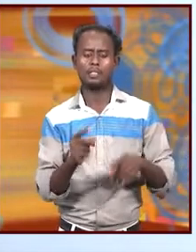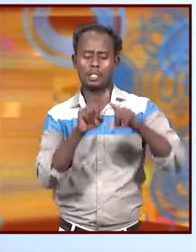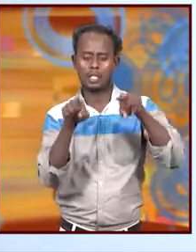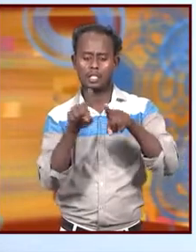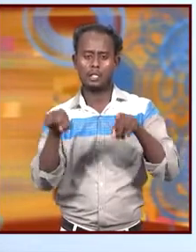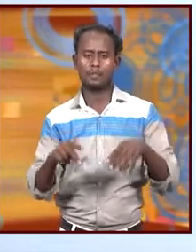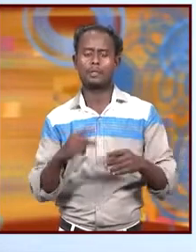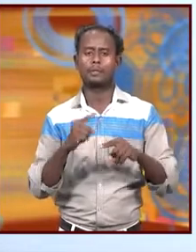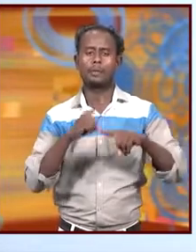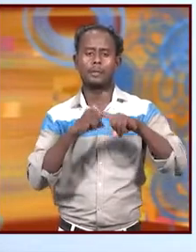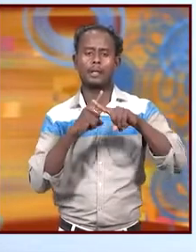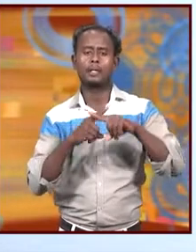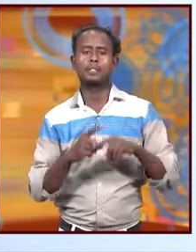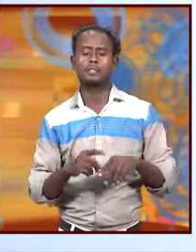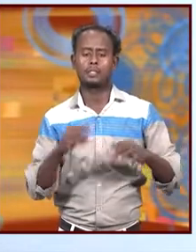எண்ணிக்கையையும் பெருக்கி